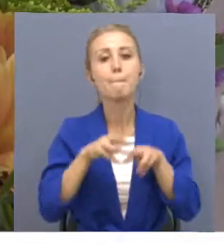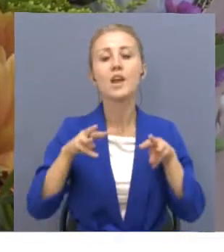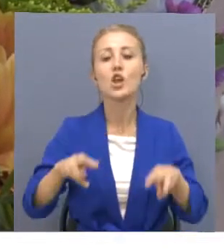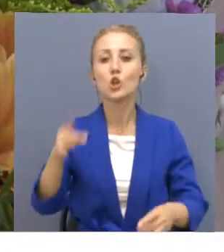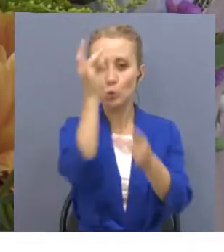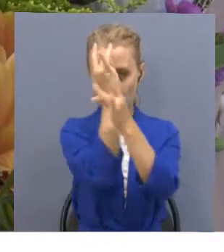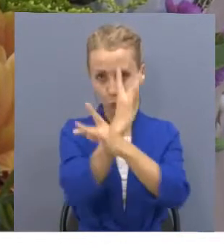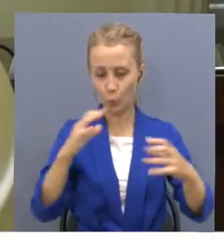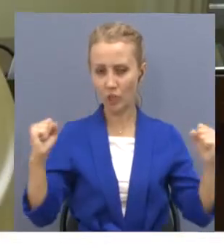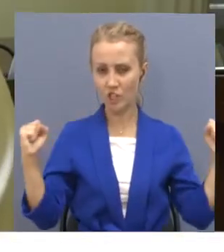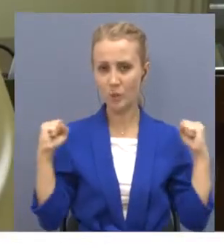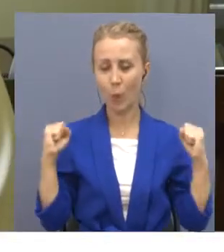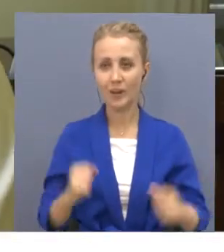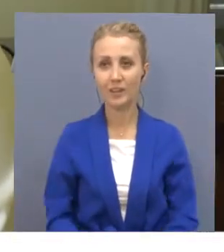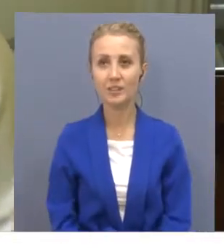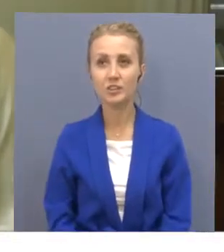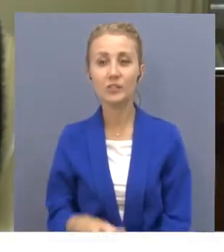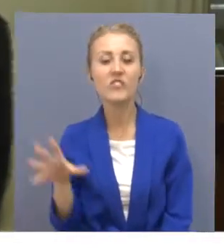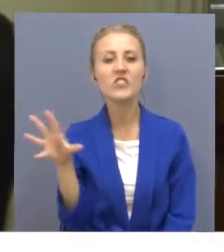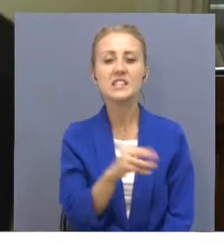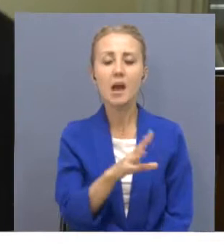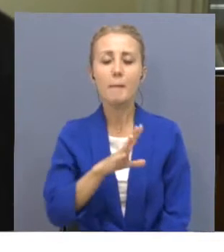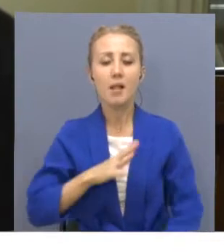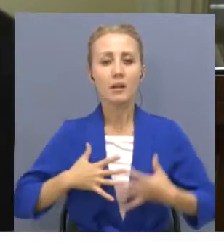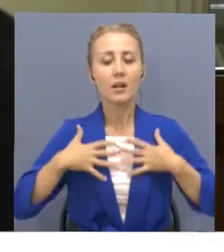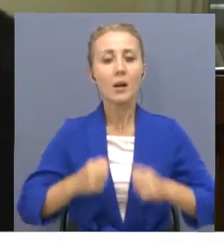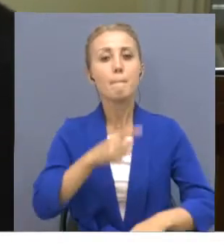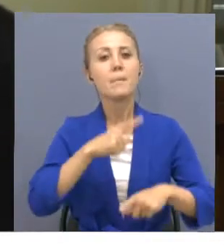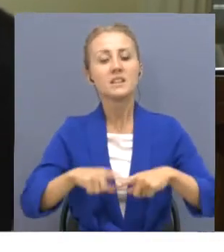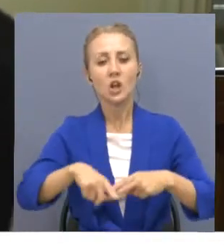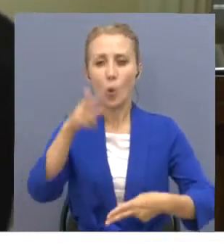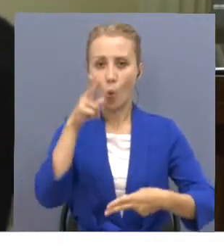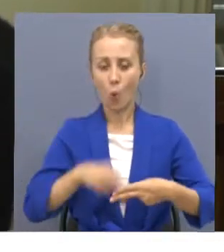культуры и спорта. Чтобы все были здоровы, чтобы быстрее закончился